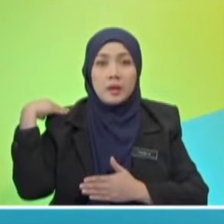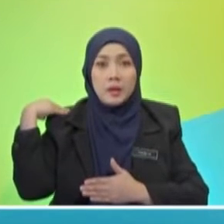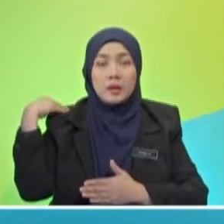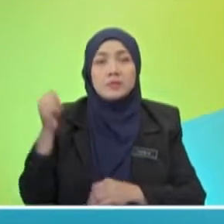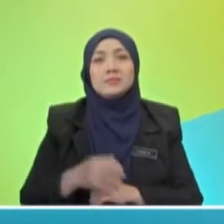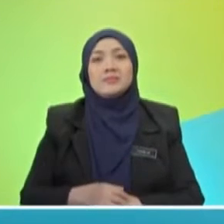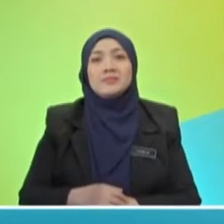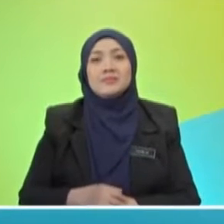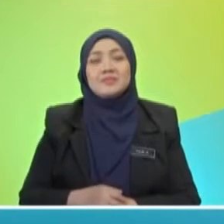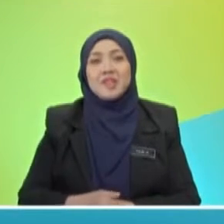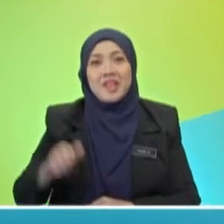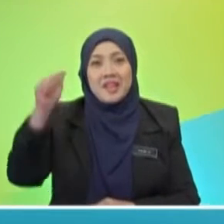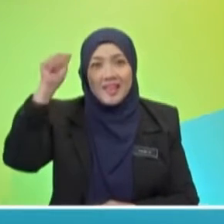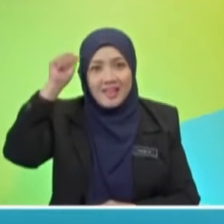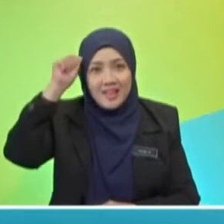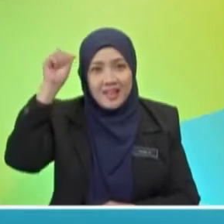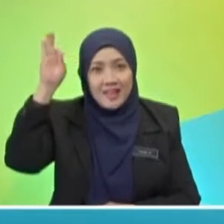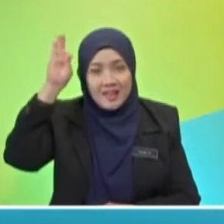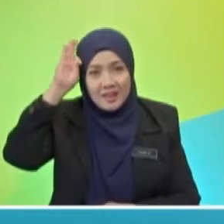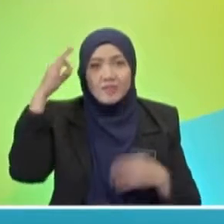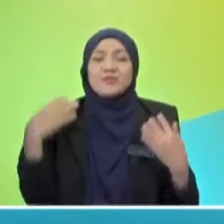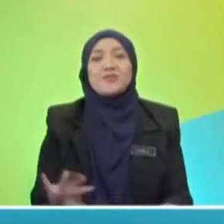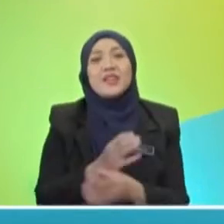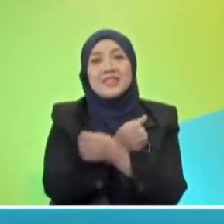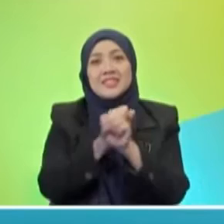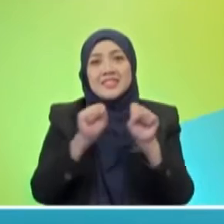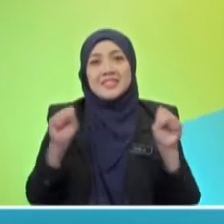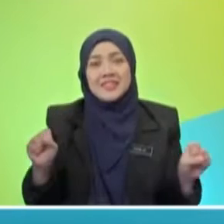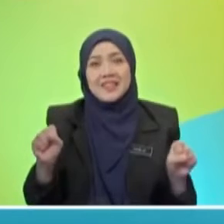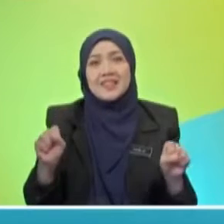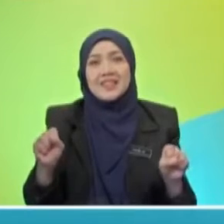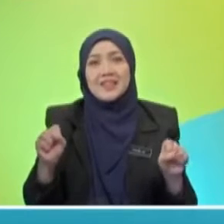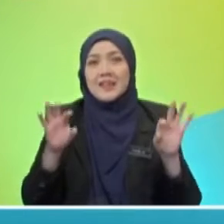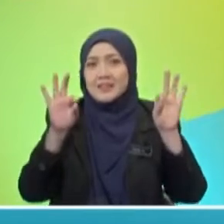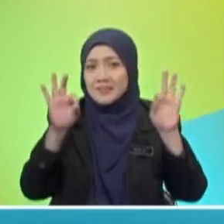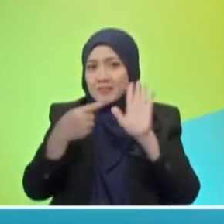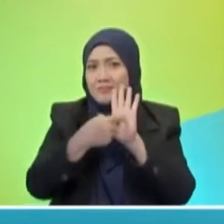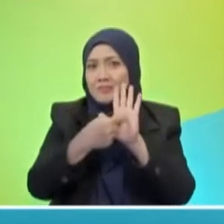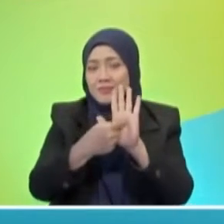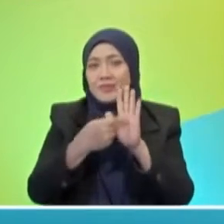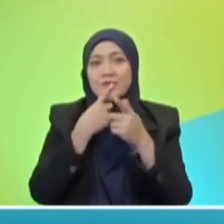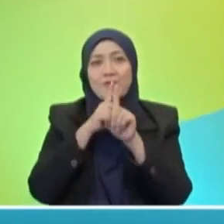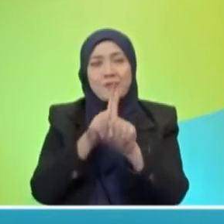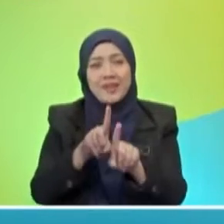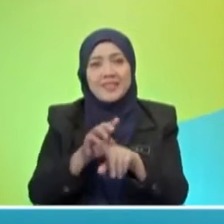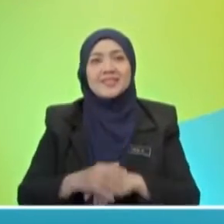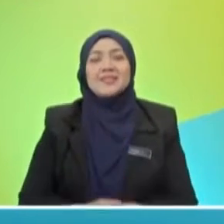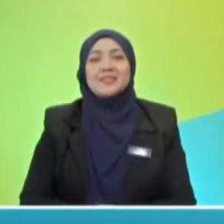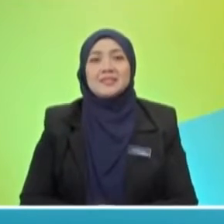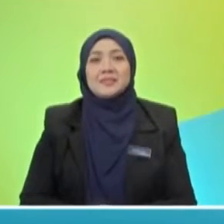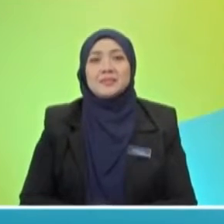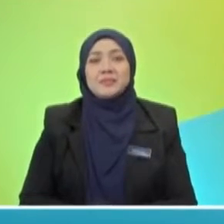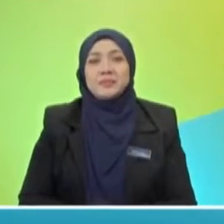cikgu. Pantas Alif. Ada lagi? Sangat cepat. Hebat. Baik, kita minta